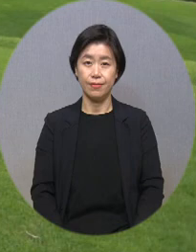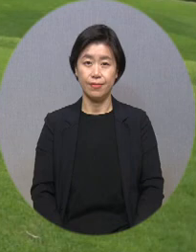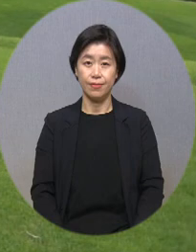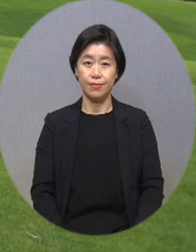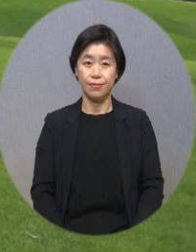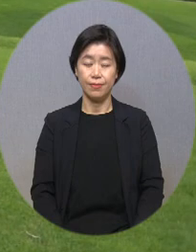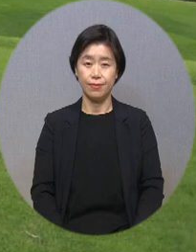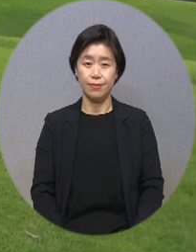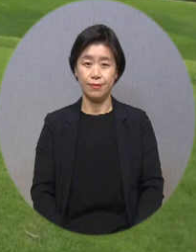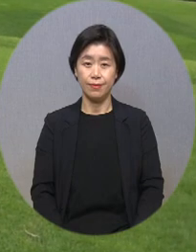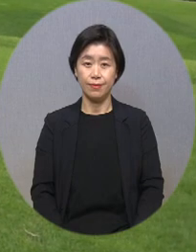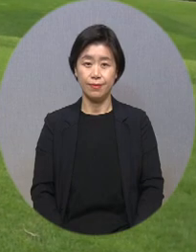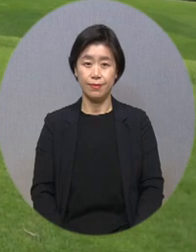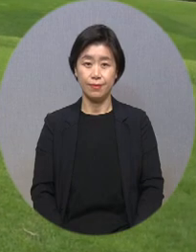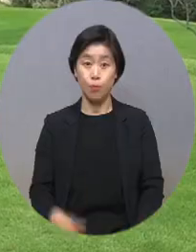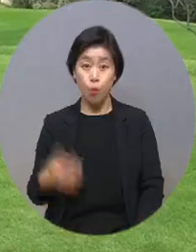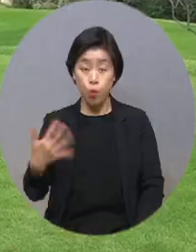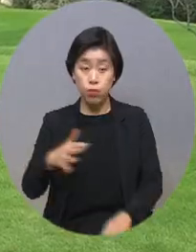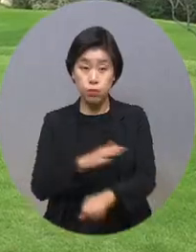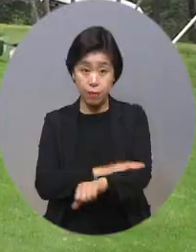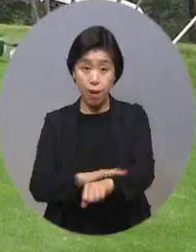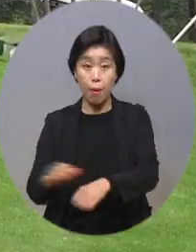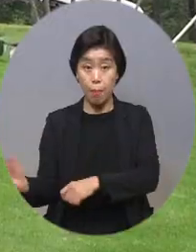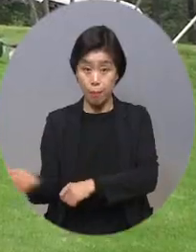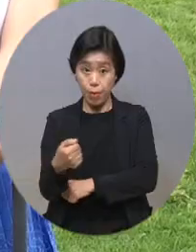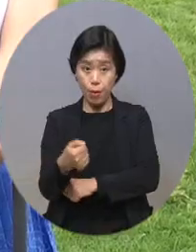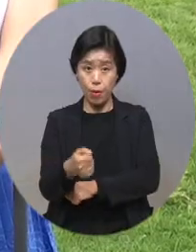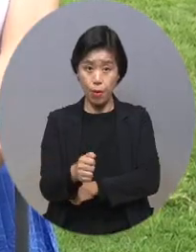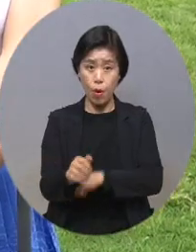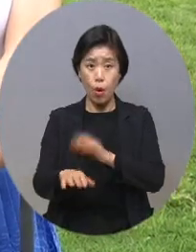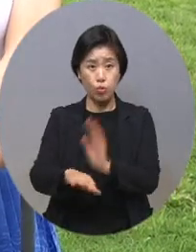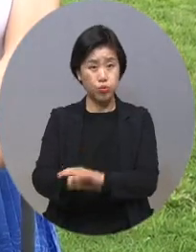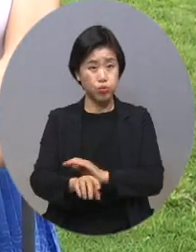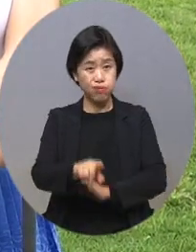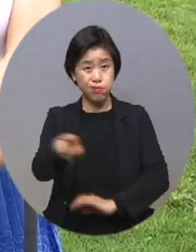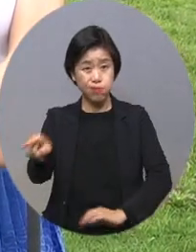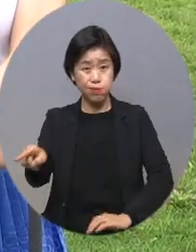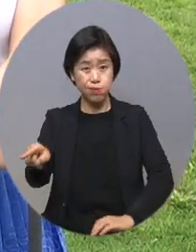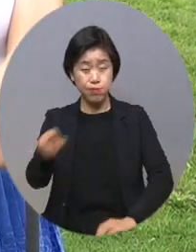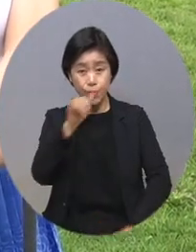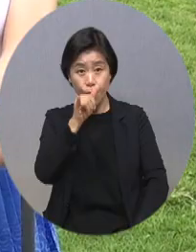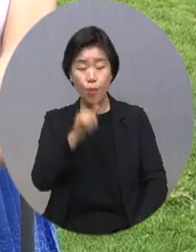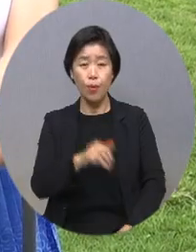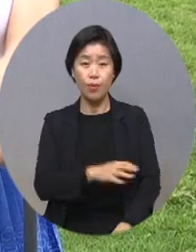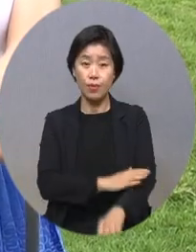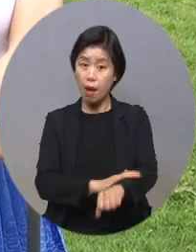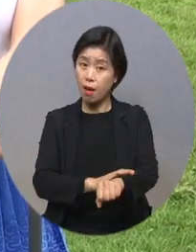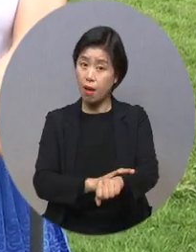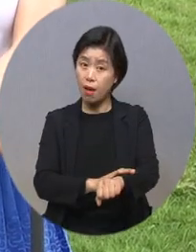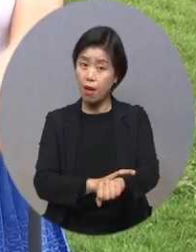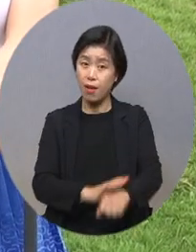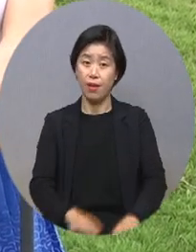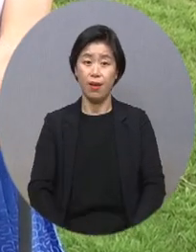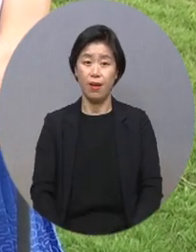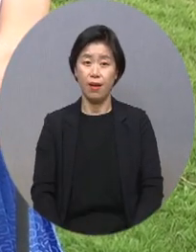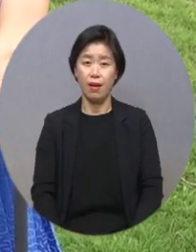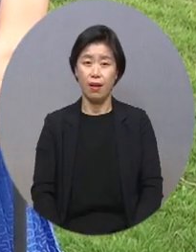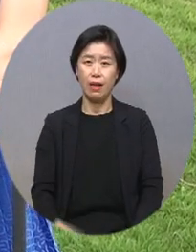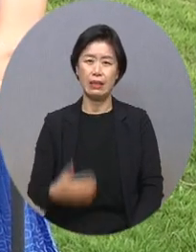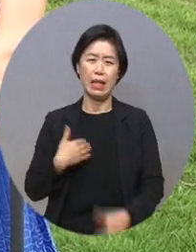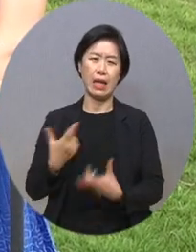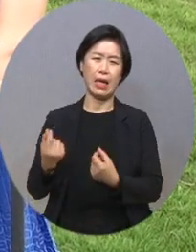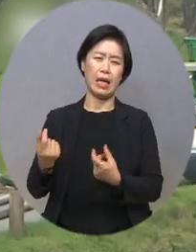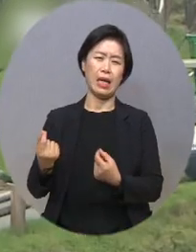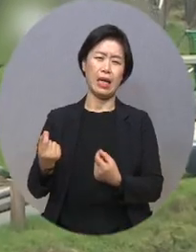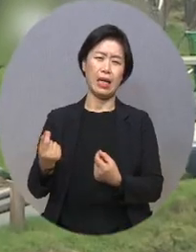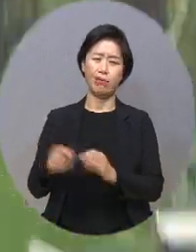잘 쳤다. 잘 쳤다. 우측 우측인데? 좋아! 잘 쳤다. 우와! 우측, 우측인데? 나랑 같은 방향이다. 이게 다 슬라이스가 나네.